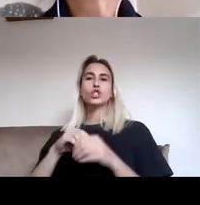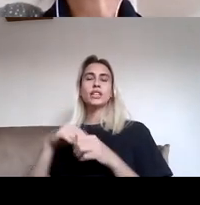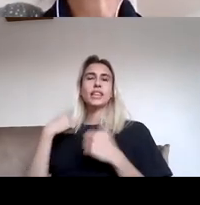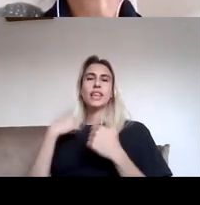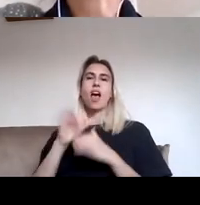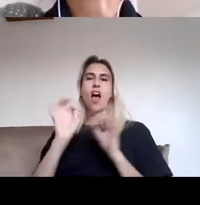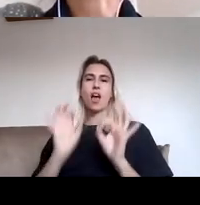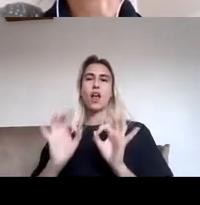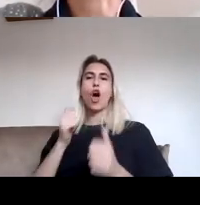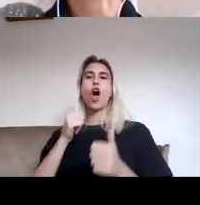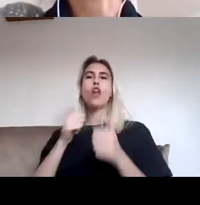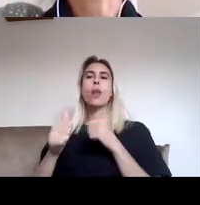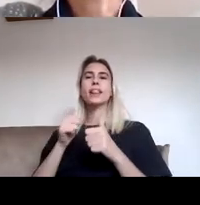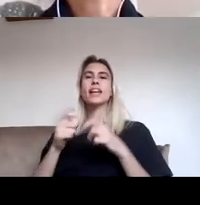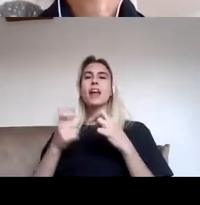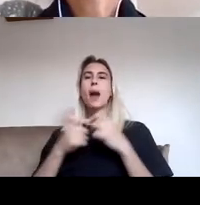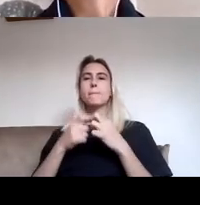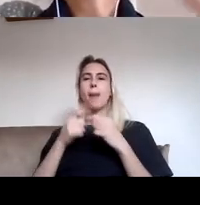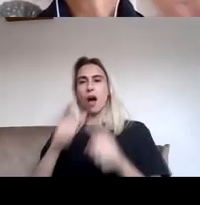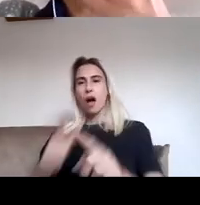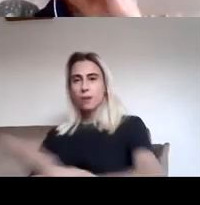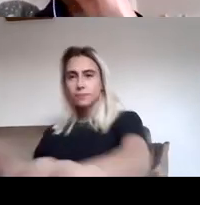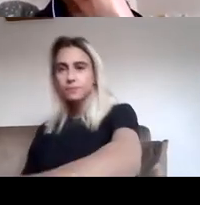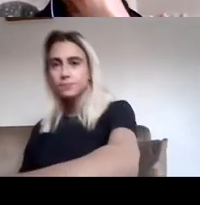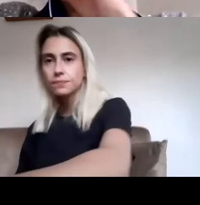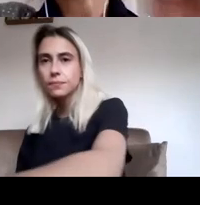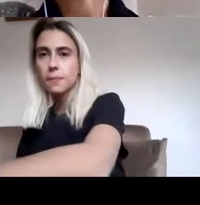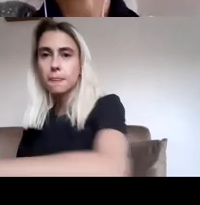Bu da otomatik bir rampa sistemi. Bu da